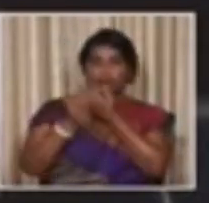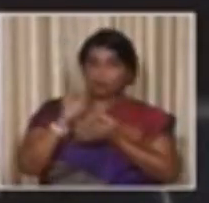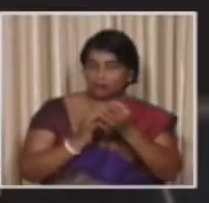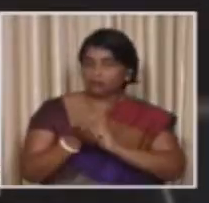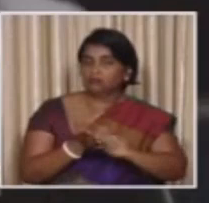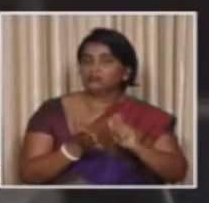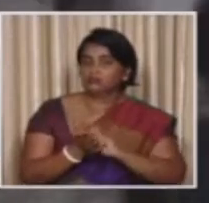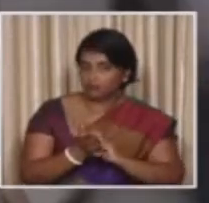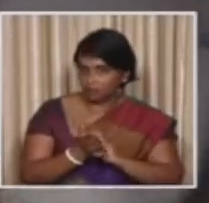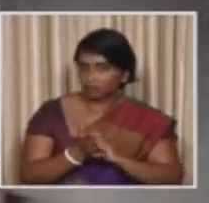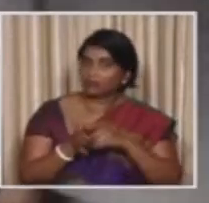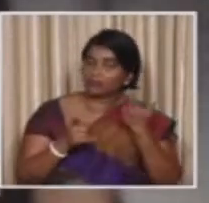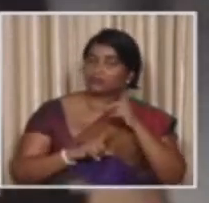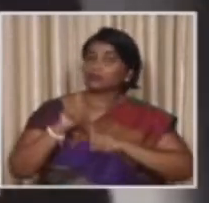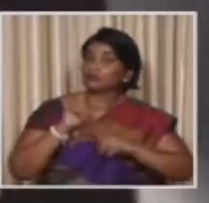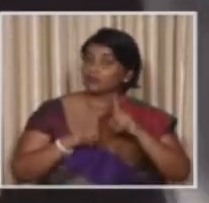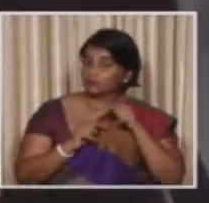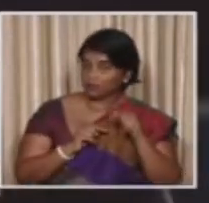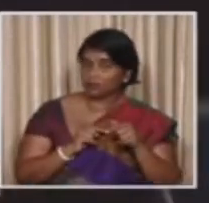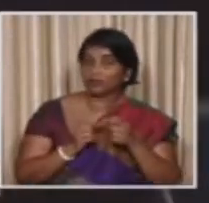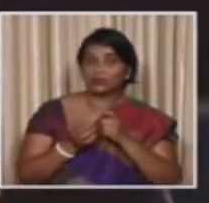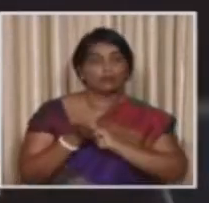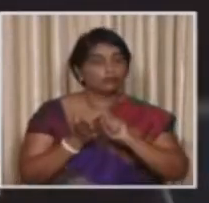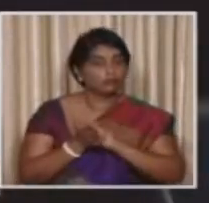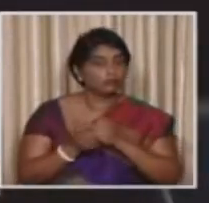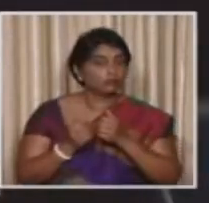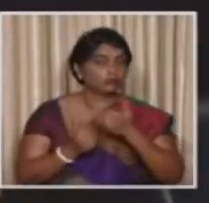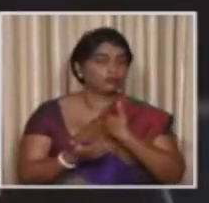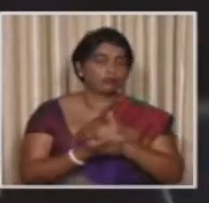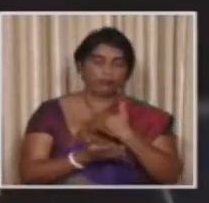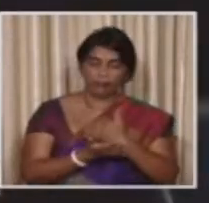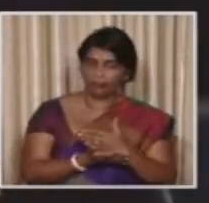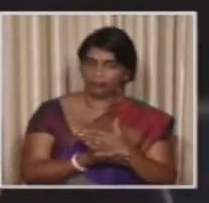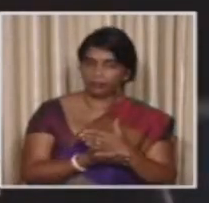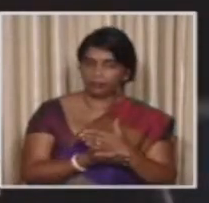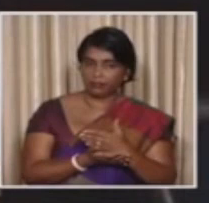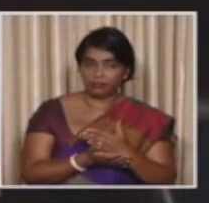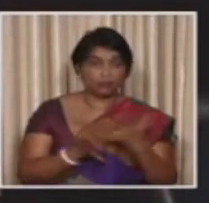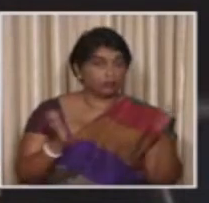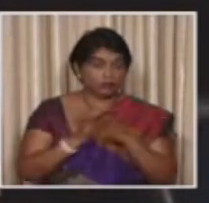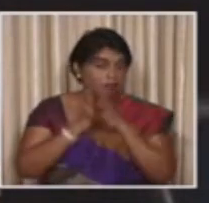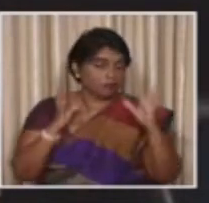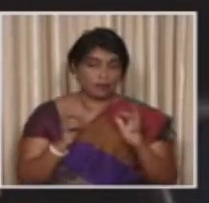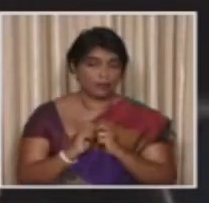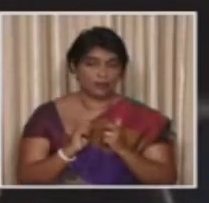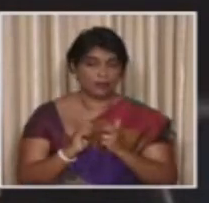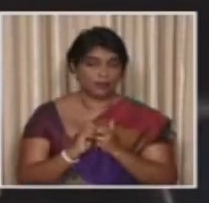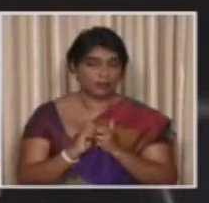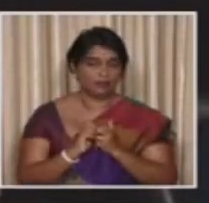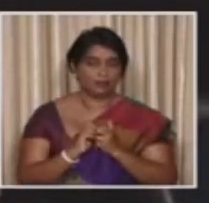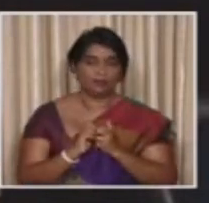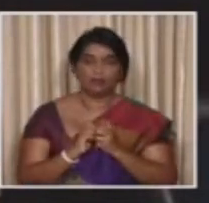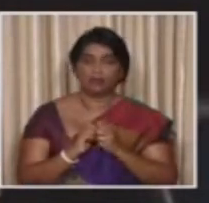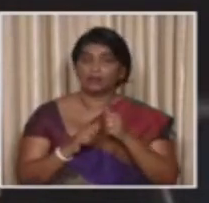එමෙතන් ඒ සාකච්ඡාව සටහනක් කරන්න තියෙන බාධාවන්. ඒක ලොකු ගැටලුවක්.